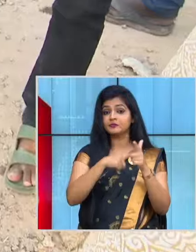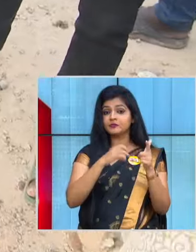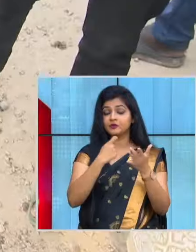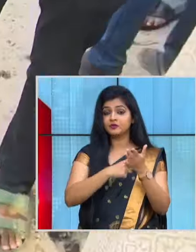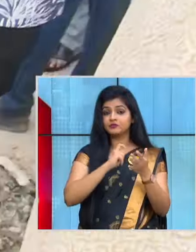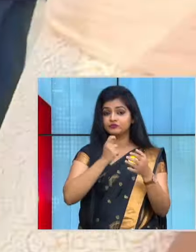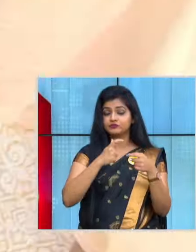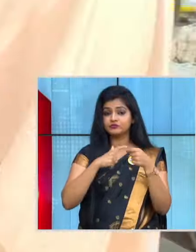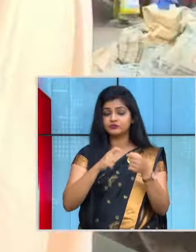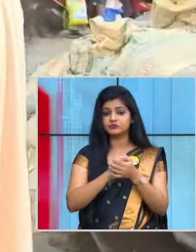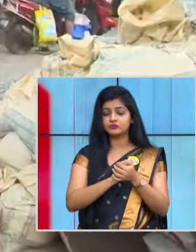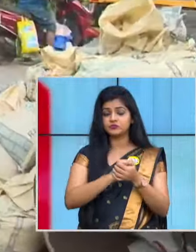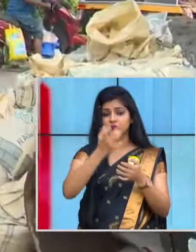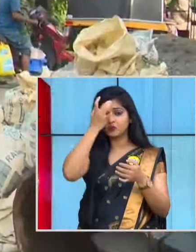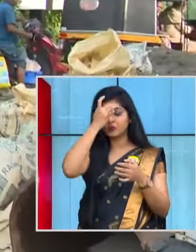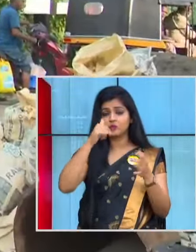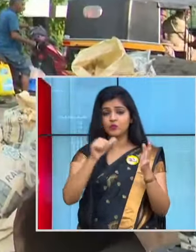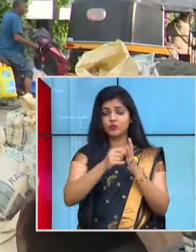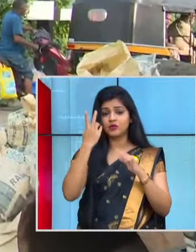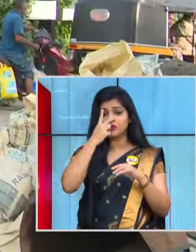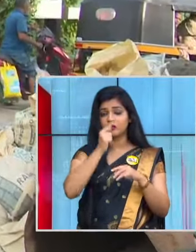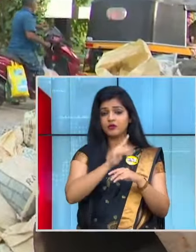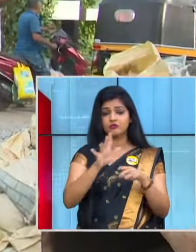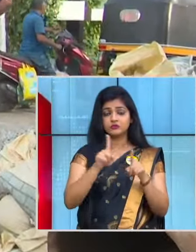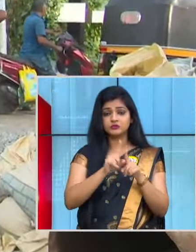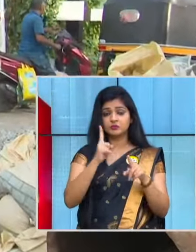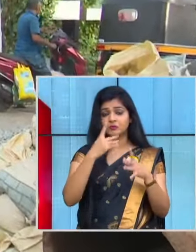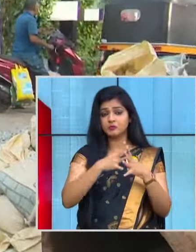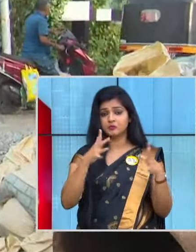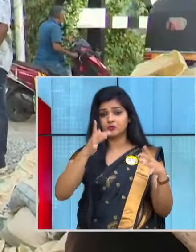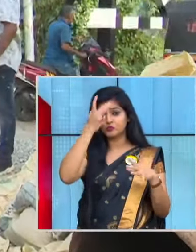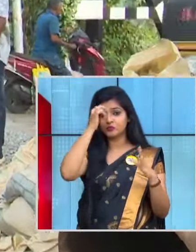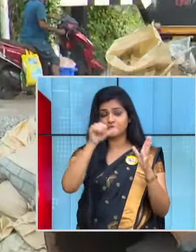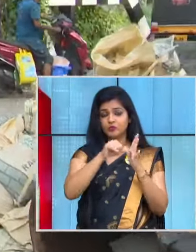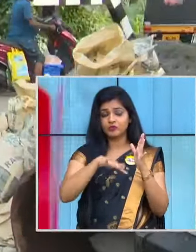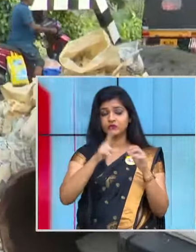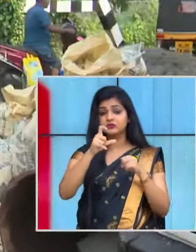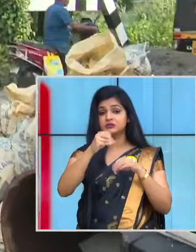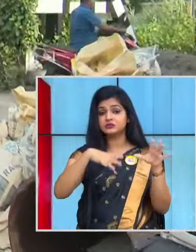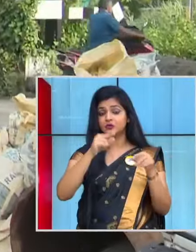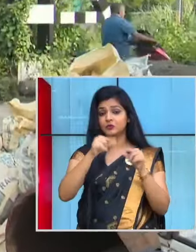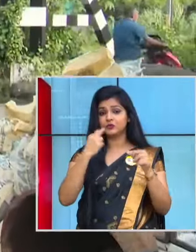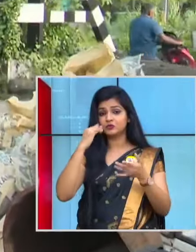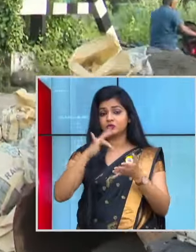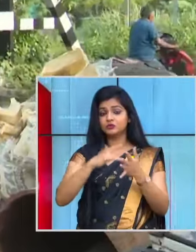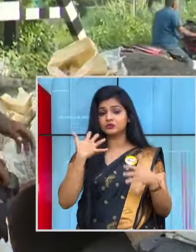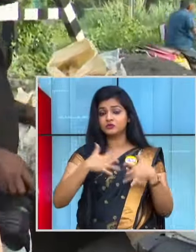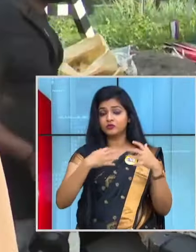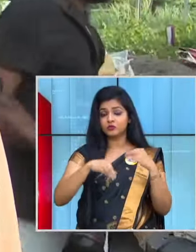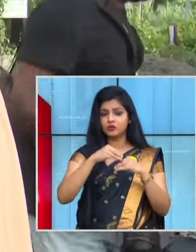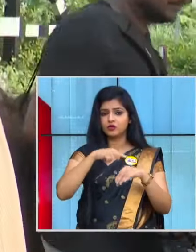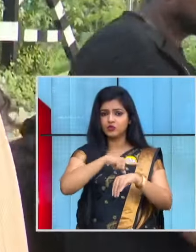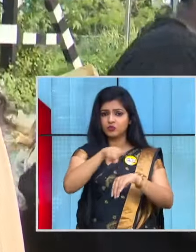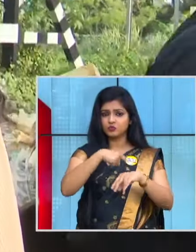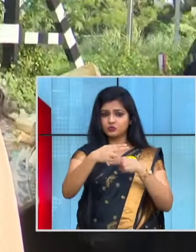ചേരുകയാണ്. മേയർ, സമാനതകളില്ലാത്തൊരു പ്രതിസന്ധിയാണ്, അത് എത്ര കണ്ട് വലുതെന്ന് നമുക്ക് തന്നെ വിവരിക്കാൻ കഴിയില്ല. അപ്പോൾ ആ നഗരവാസികളുടെ ആ പ്രതിസന്ധി അല്പസമയം കൂടി കഴിയുമ്പോൾ